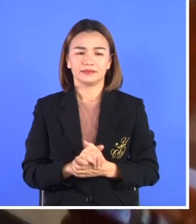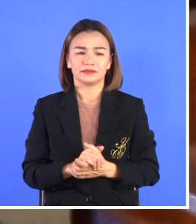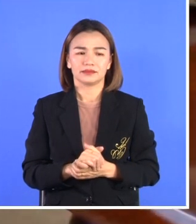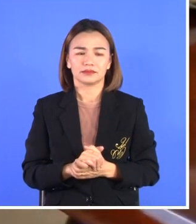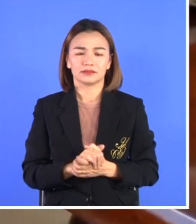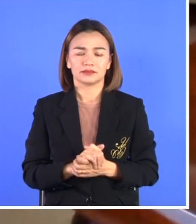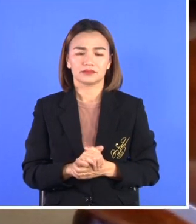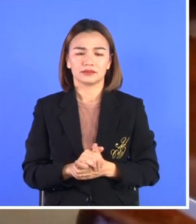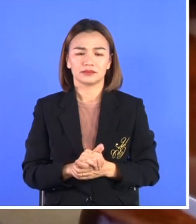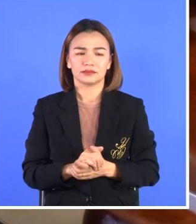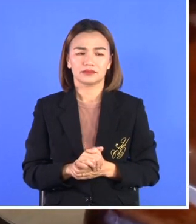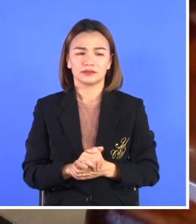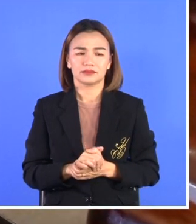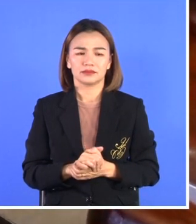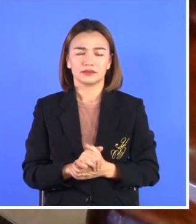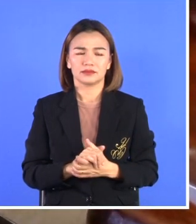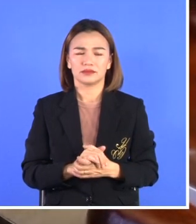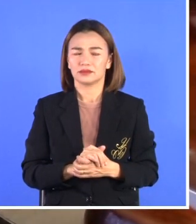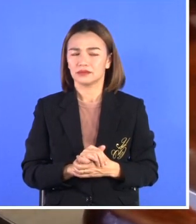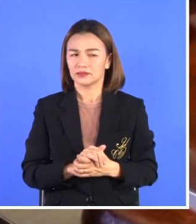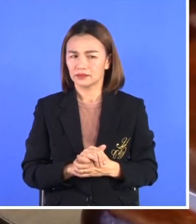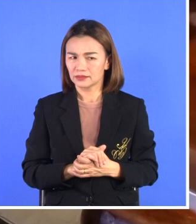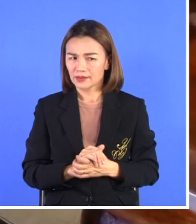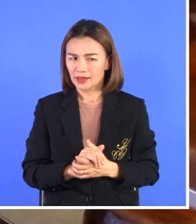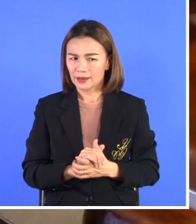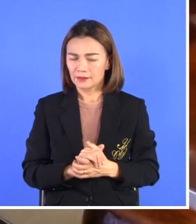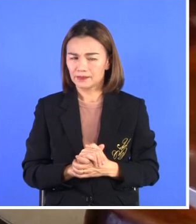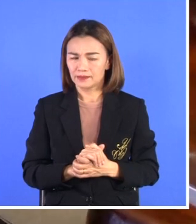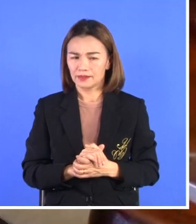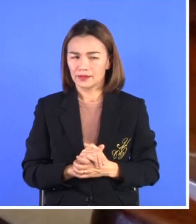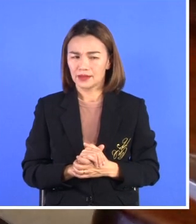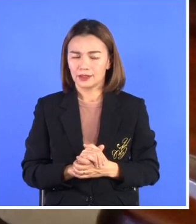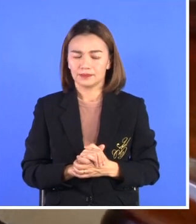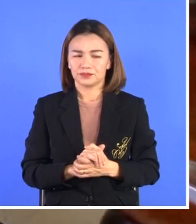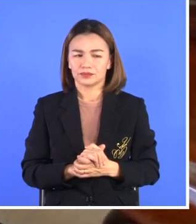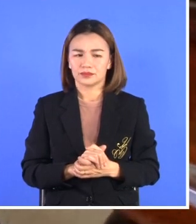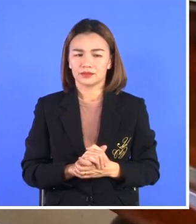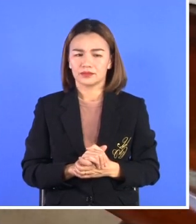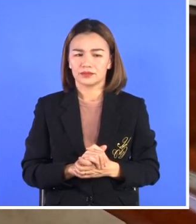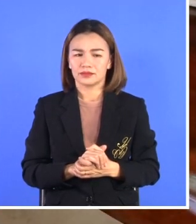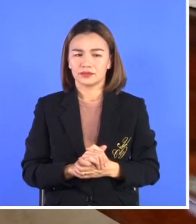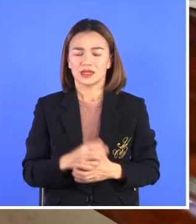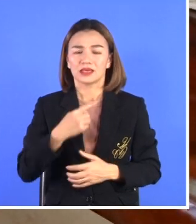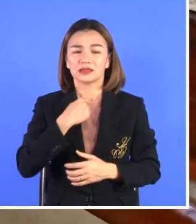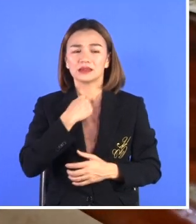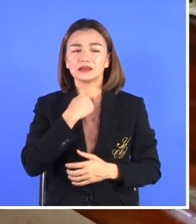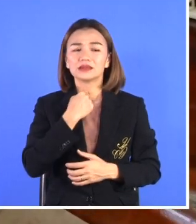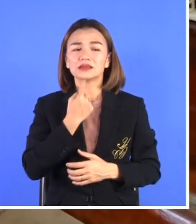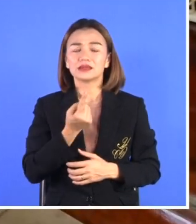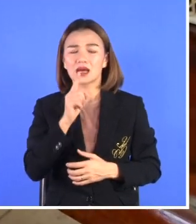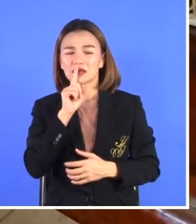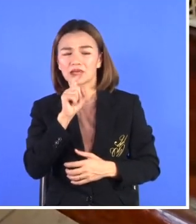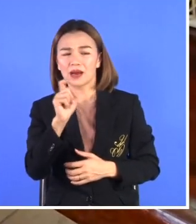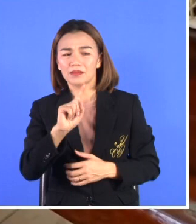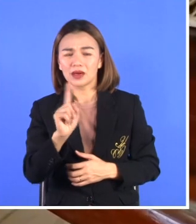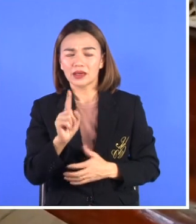อะไรก่อนก็ไม่รู้ ไปเช็คเป็นก็ไปถอดผ่าที่รถบ้านบุรี รัมย์ก็งงอะสิว่าไม่มีที่จะไปไม่มี